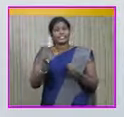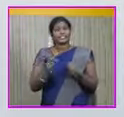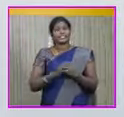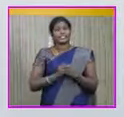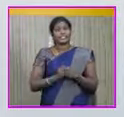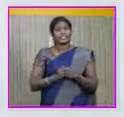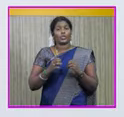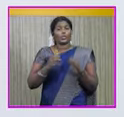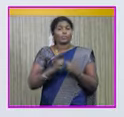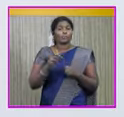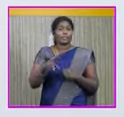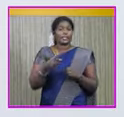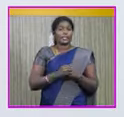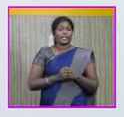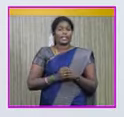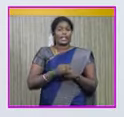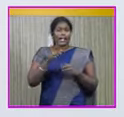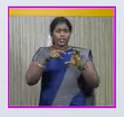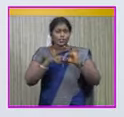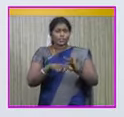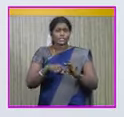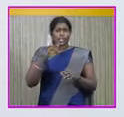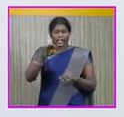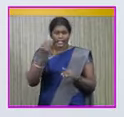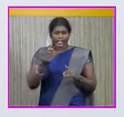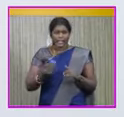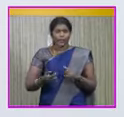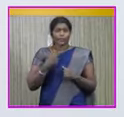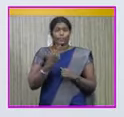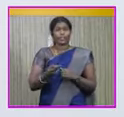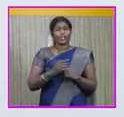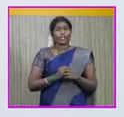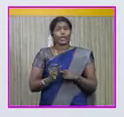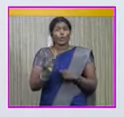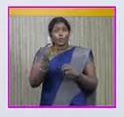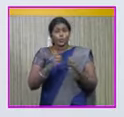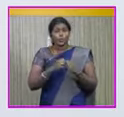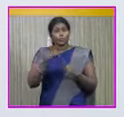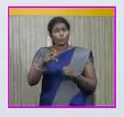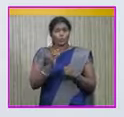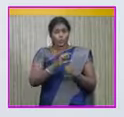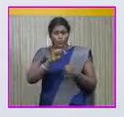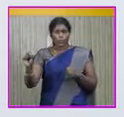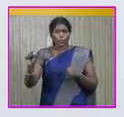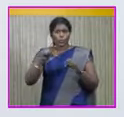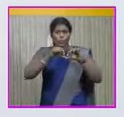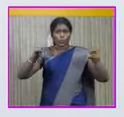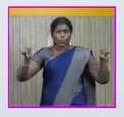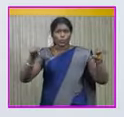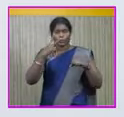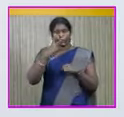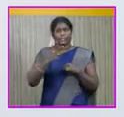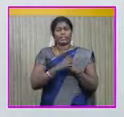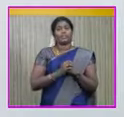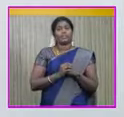இருக்குது. இப்போ இந்த கேள்வியில் தரப்பட்டுள்ள விஷயங்கள் அப்படின்னு பார்த்தா, யூபி அப்படின்னு ஒரு கோடு வரைஞ்சிருக்காங்க. அந்த கோடு எப்படி